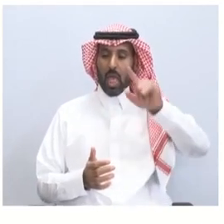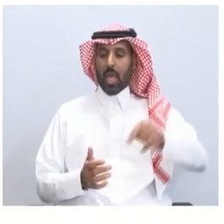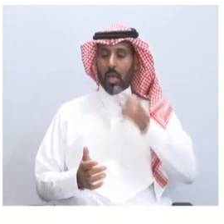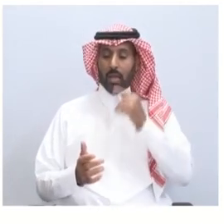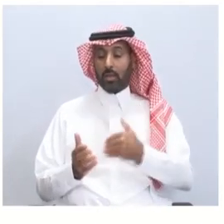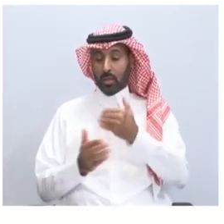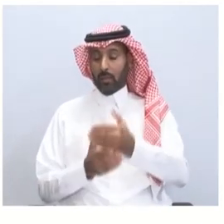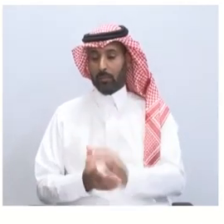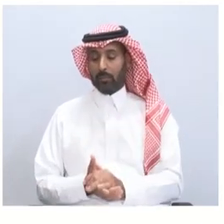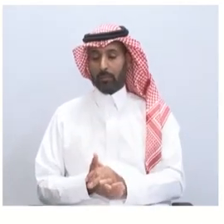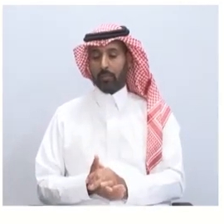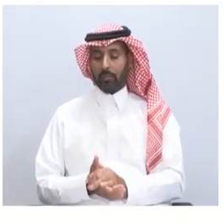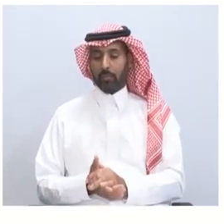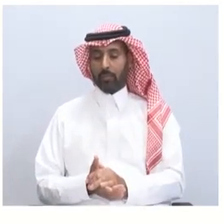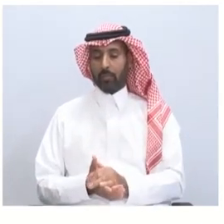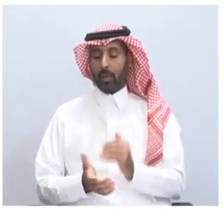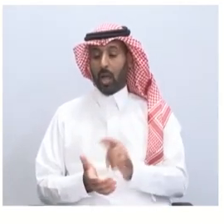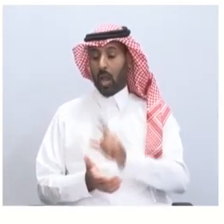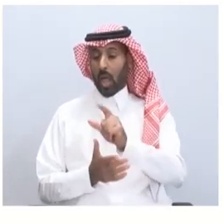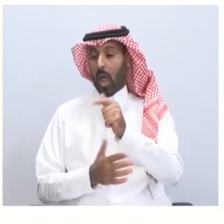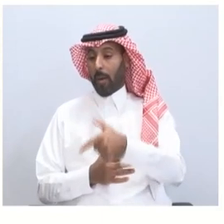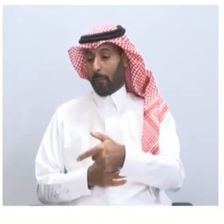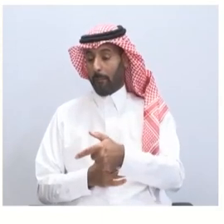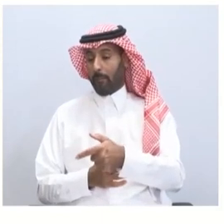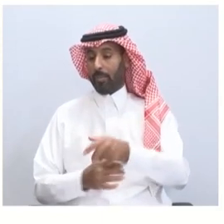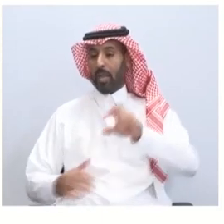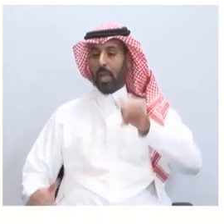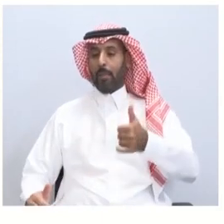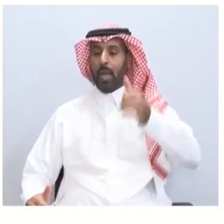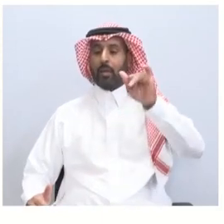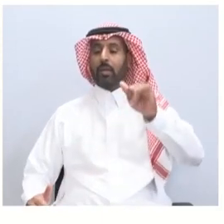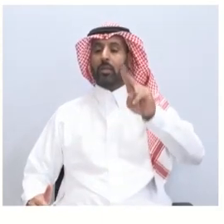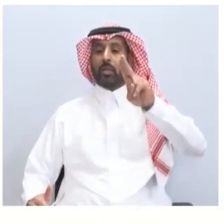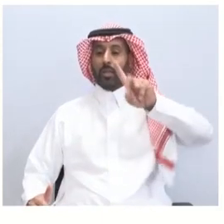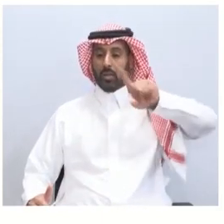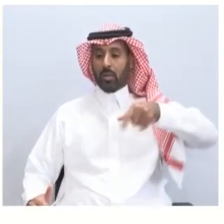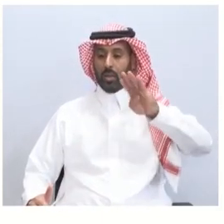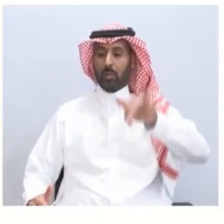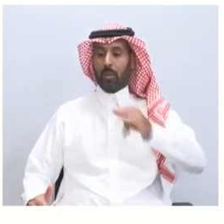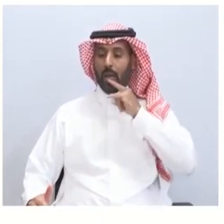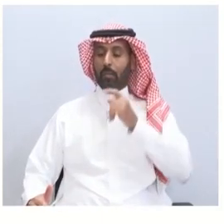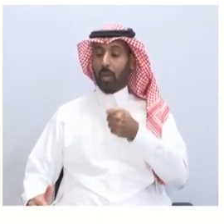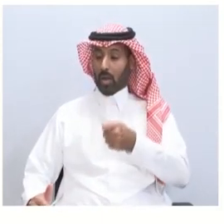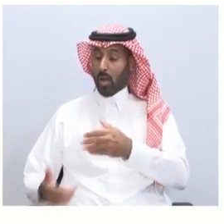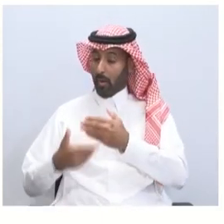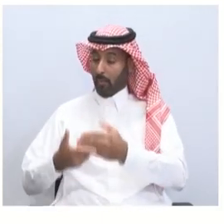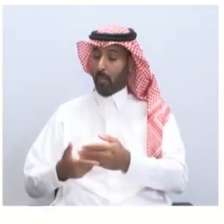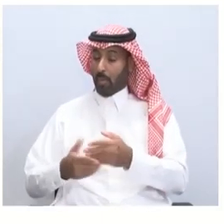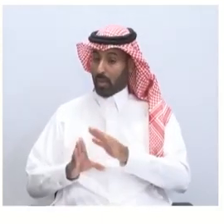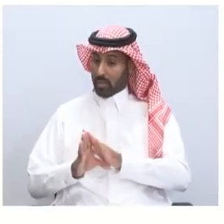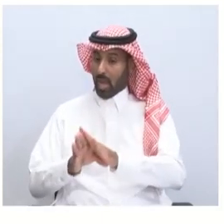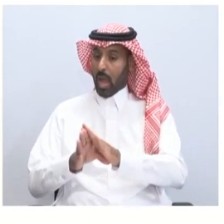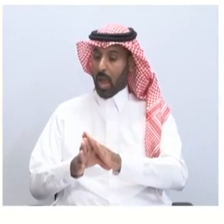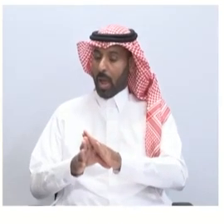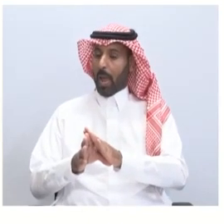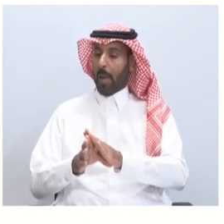لحكم المنطقه كان الامام تركي بن عبد الله في الدرعيه ايد ابن عمه